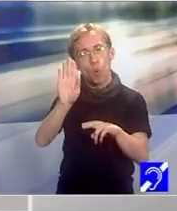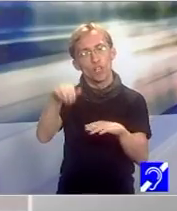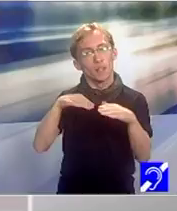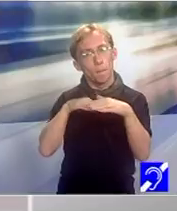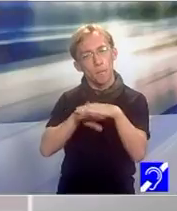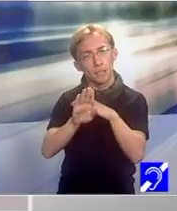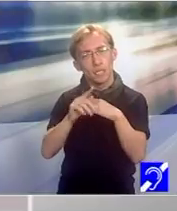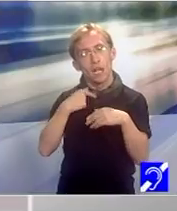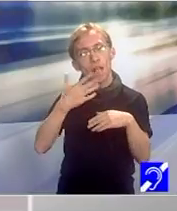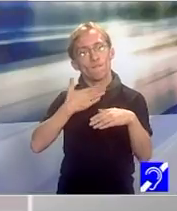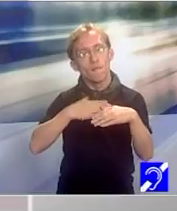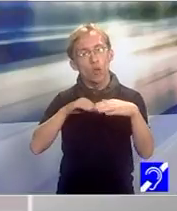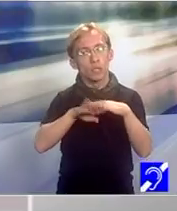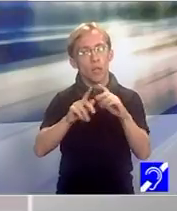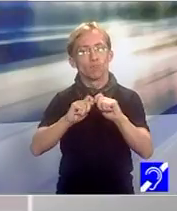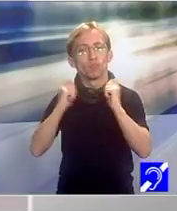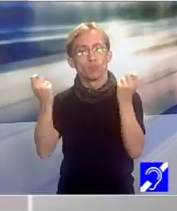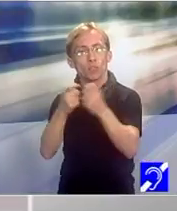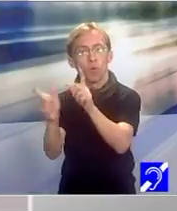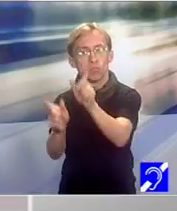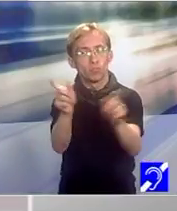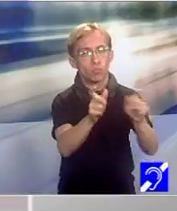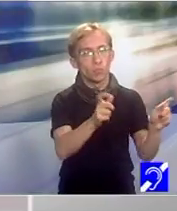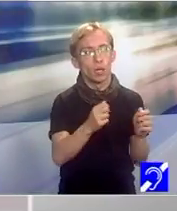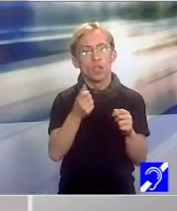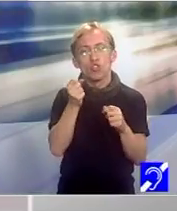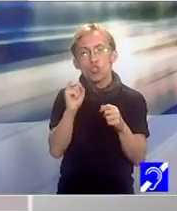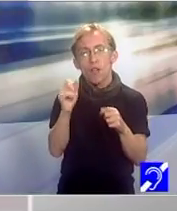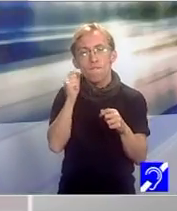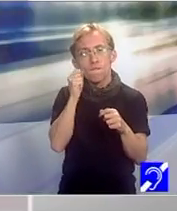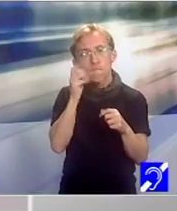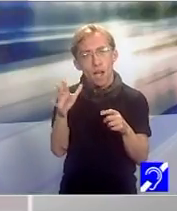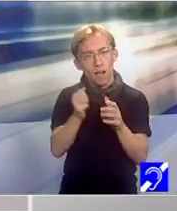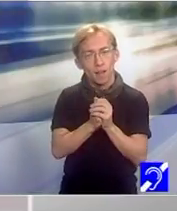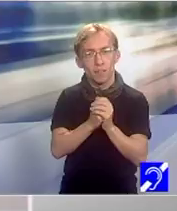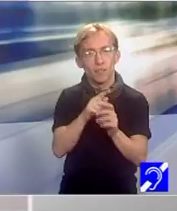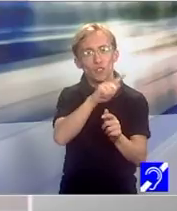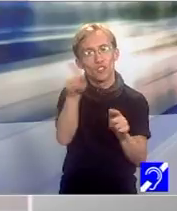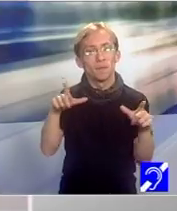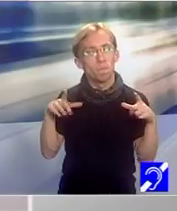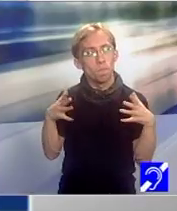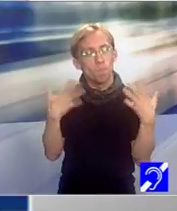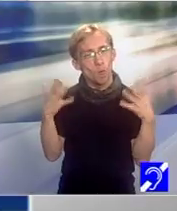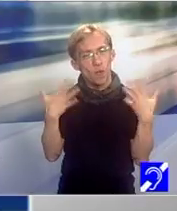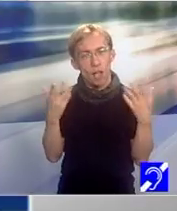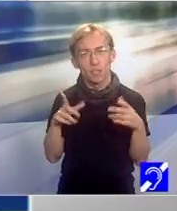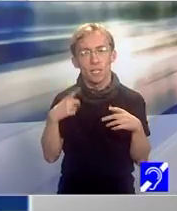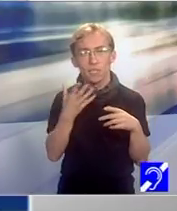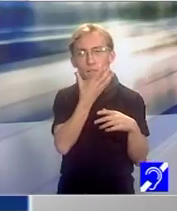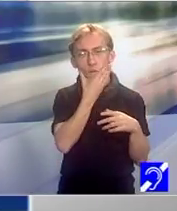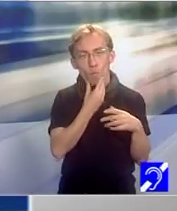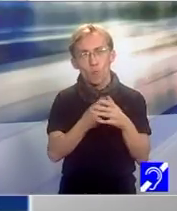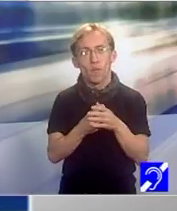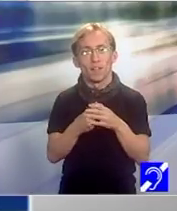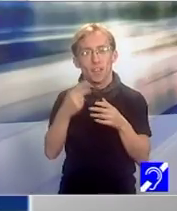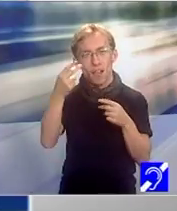care vreau să-l transmit tuturor și îl transmit în fiecare zi. Bucurați-vă că e frumos! Bucurați-vă că e frumos, doamnelor și